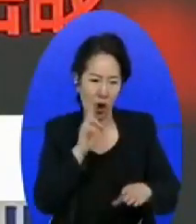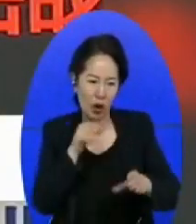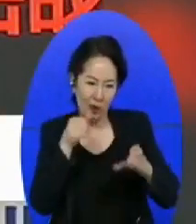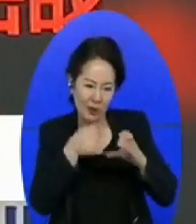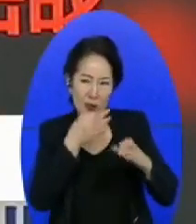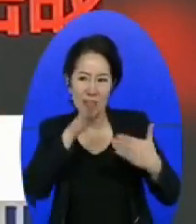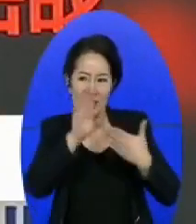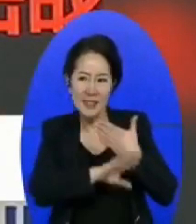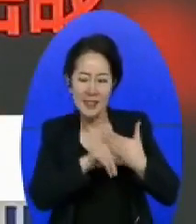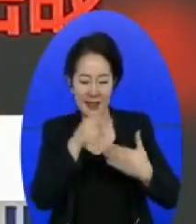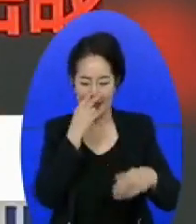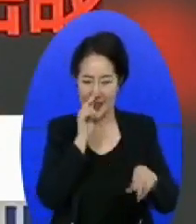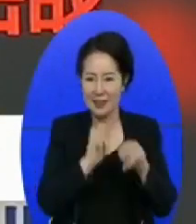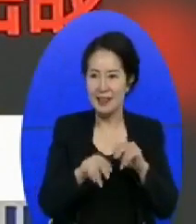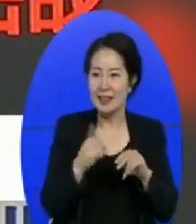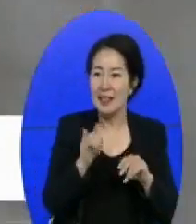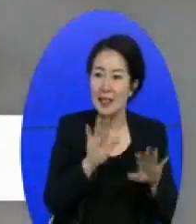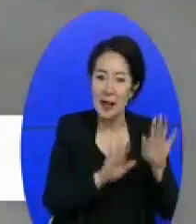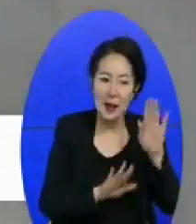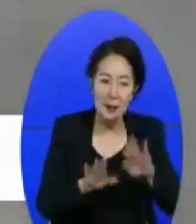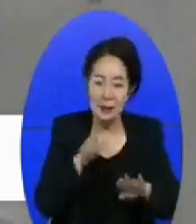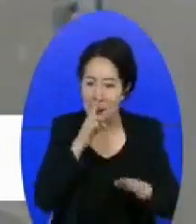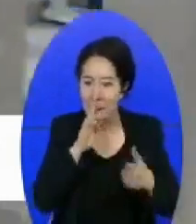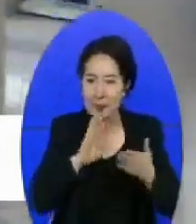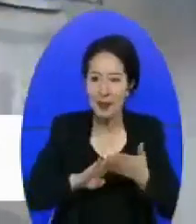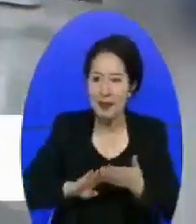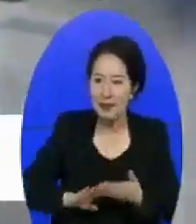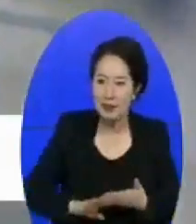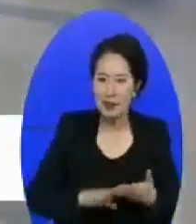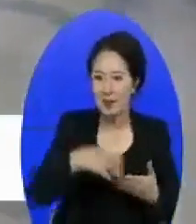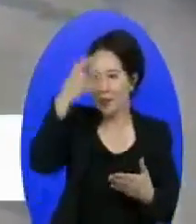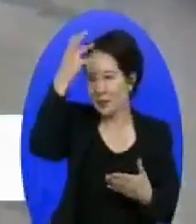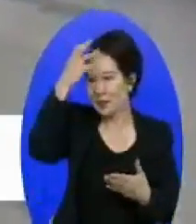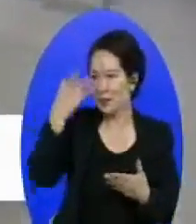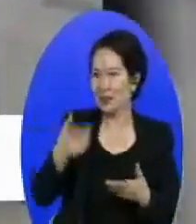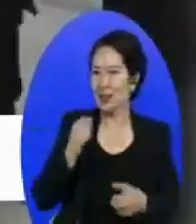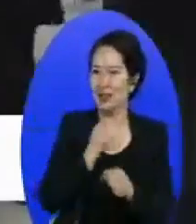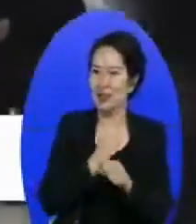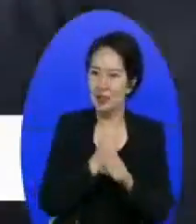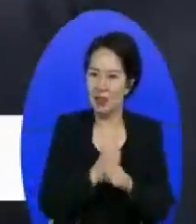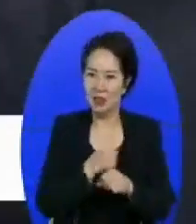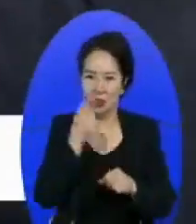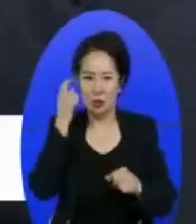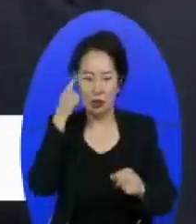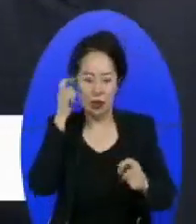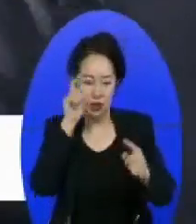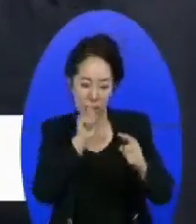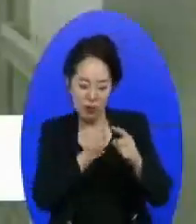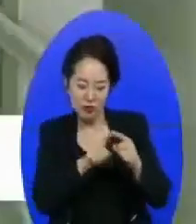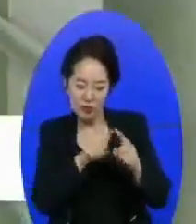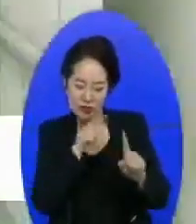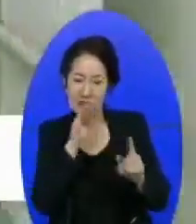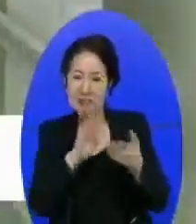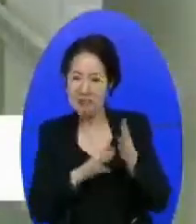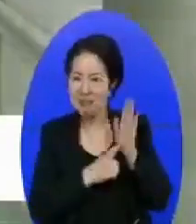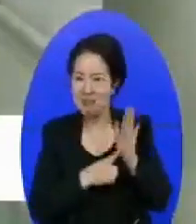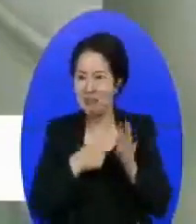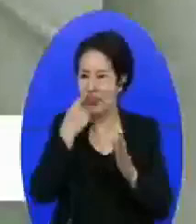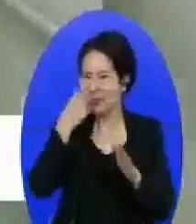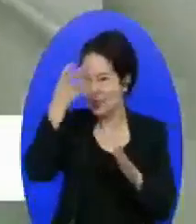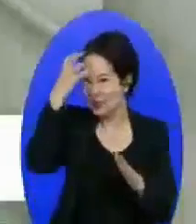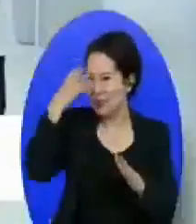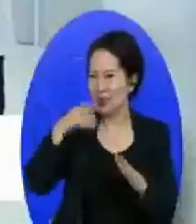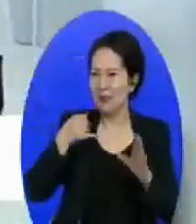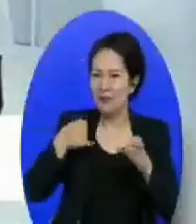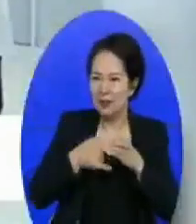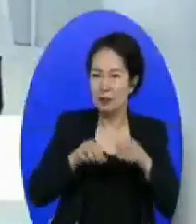урдчлан сэргийлэх одоо хяналт тандалтын үйл ажиллагаатай танилцсаж засгийн газрын үйл ажиллагаа зорилтоо танилцуулсан. Тэрээр Хятадын засгийн газар